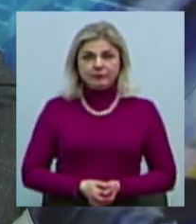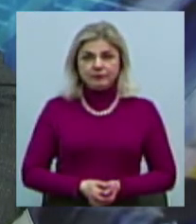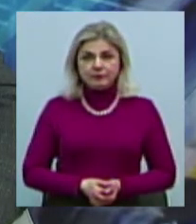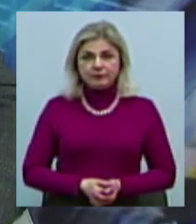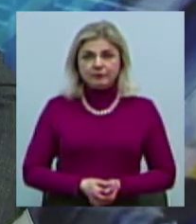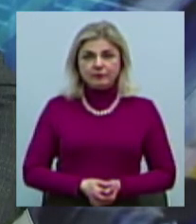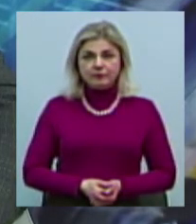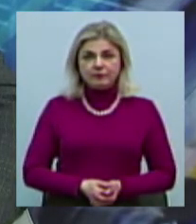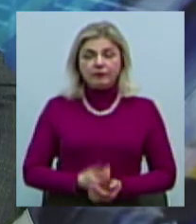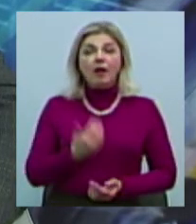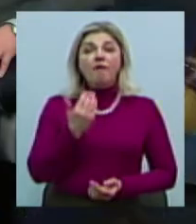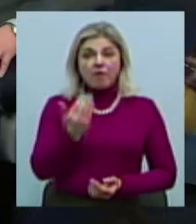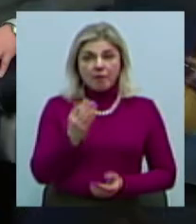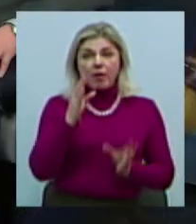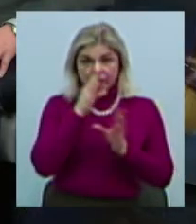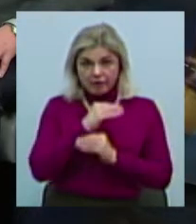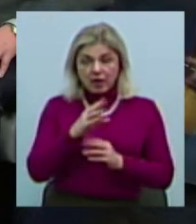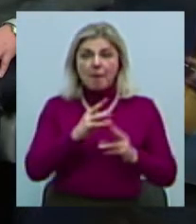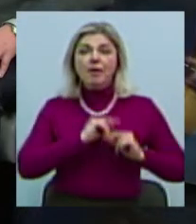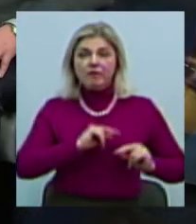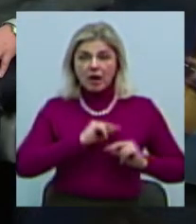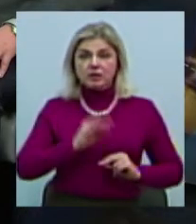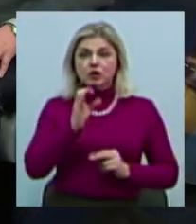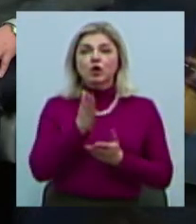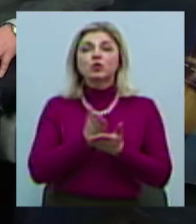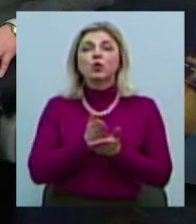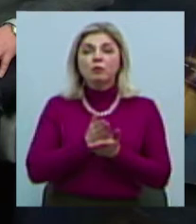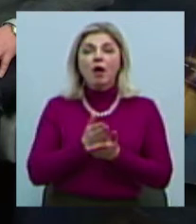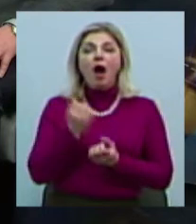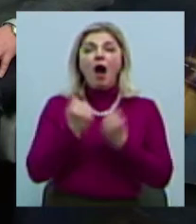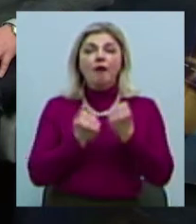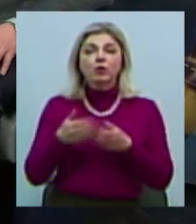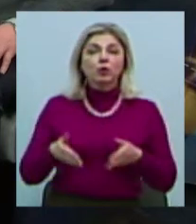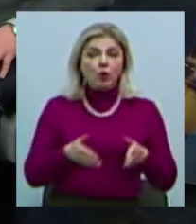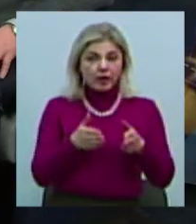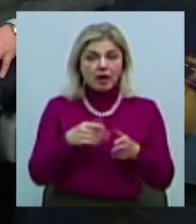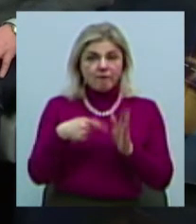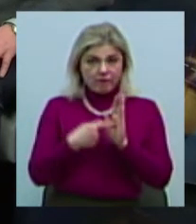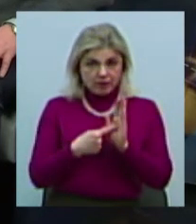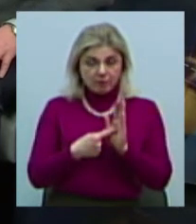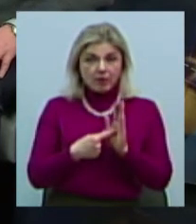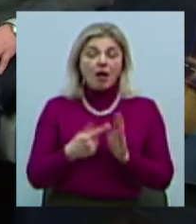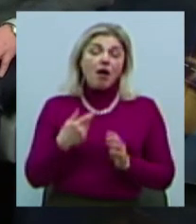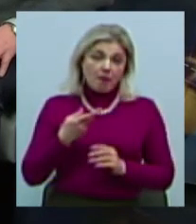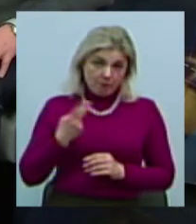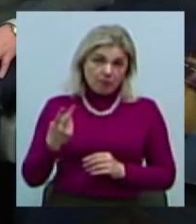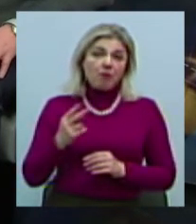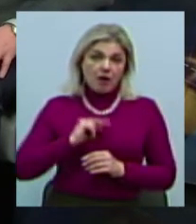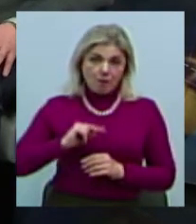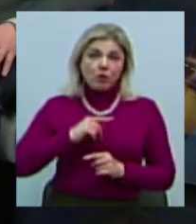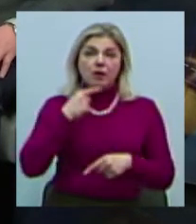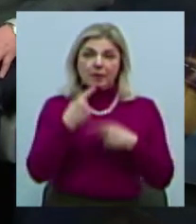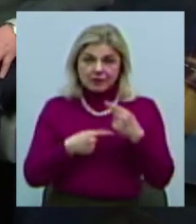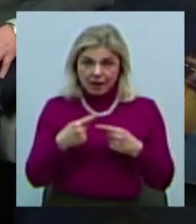дорожнім покриттям. Вам вдається співпрацювати зі службою автодоріг в цьому питанні? Не, ну мы работаем постоянно со службой автомобильных дорог.